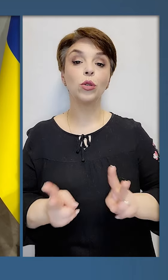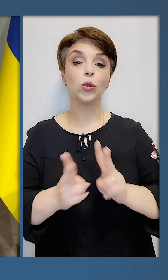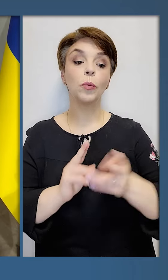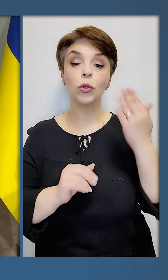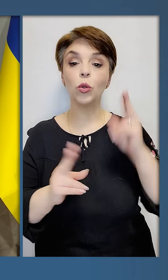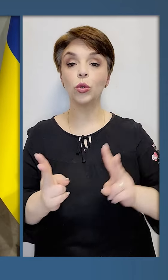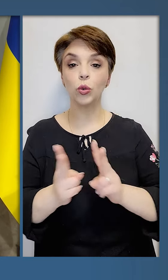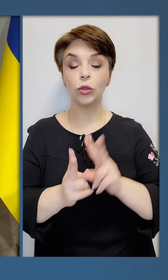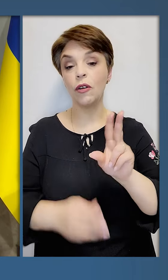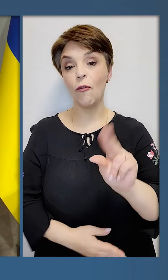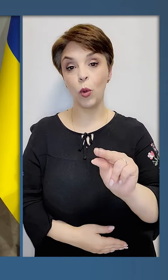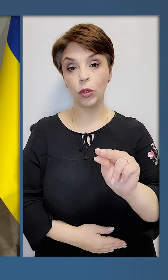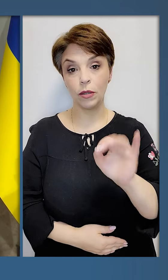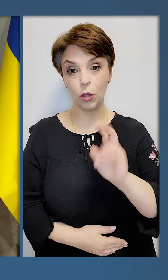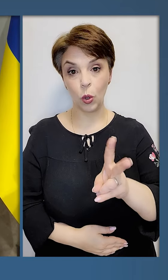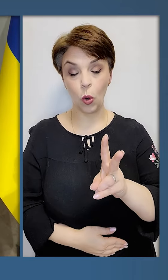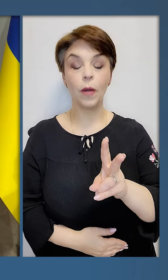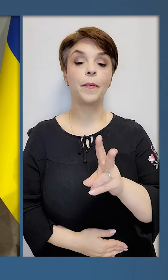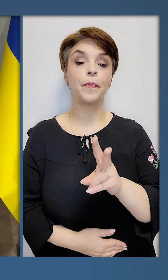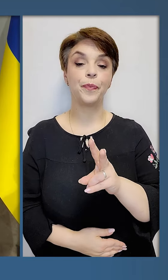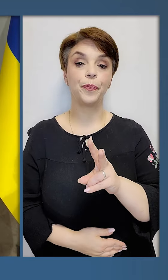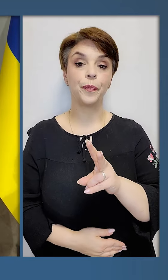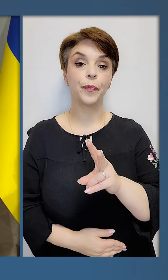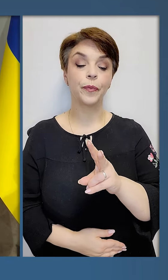зустрічі, минулої зустрічі в понеділок, і